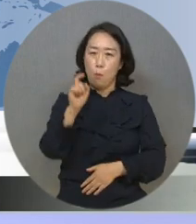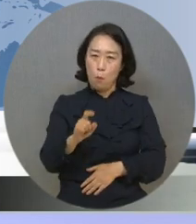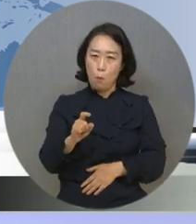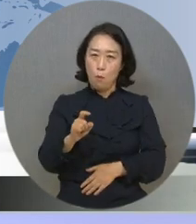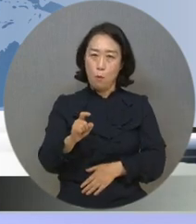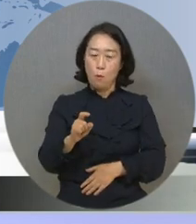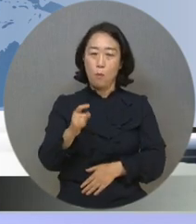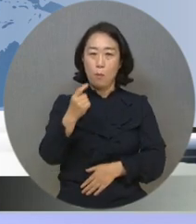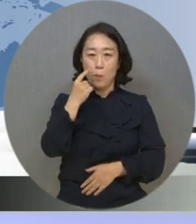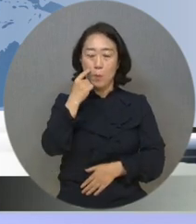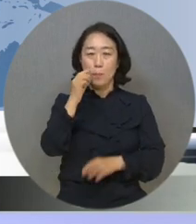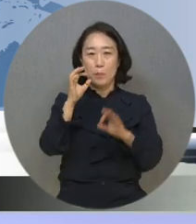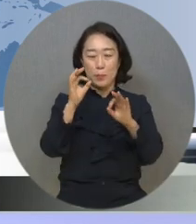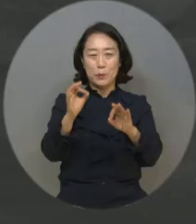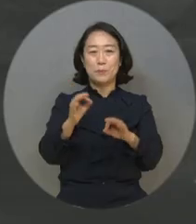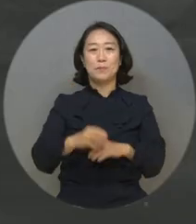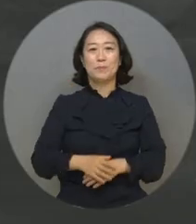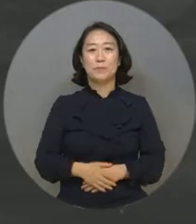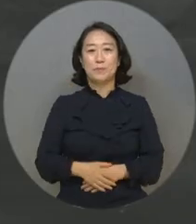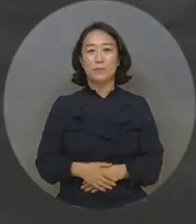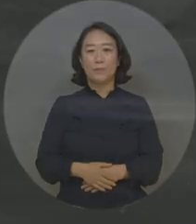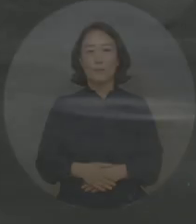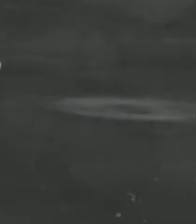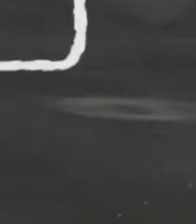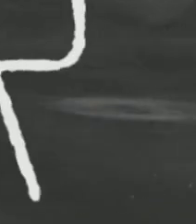목소리 들어봤습니다.